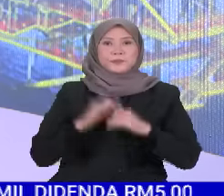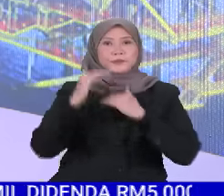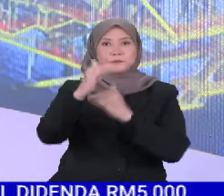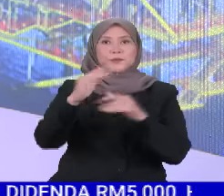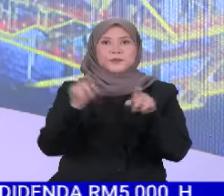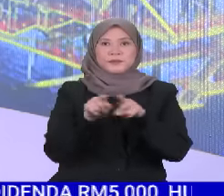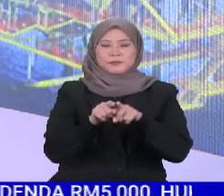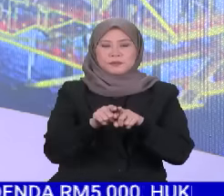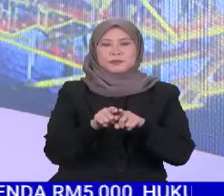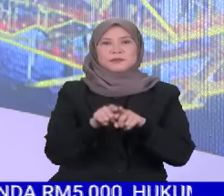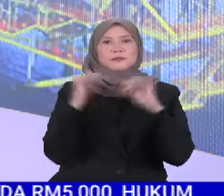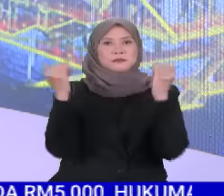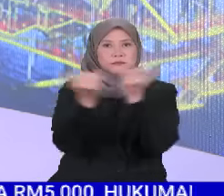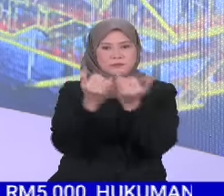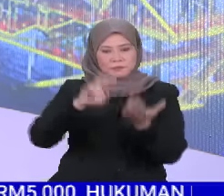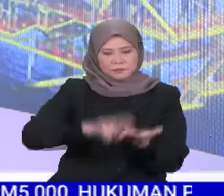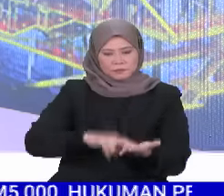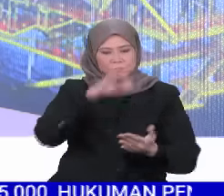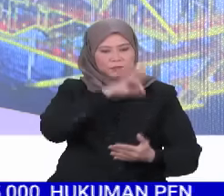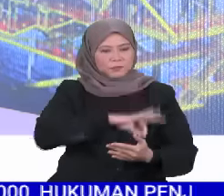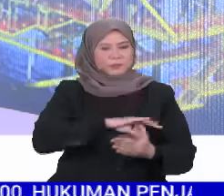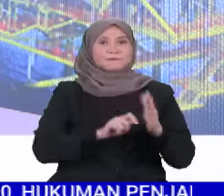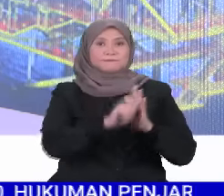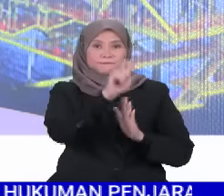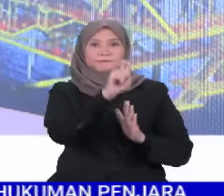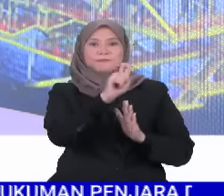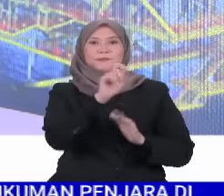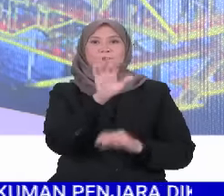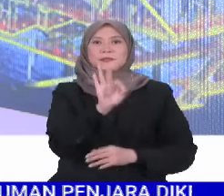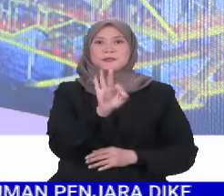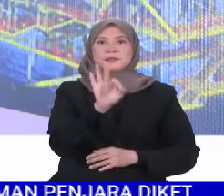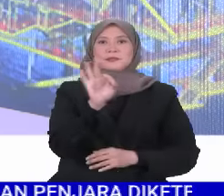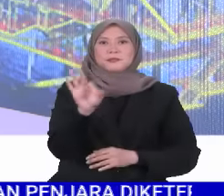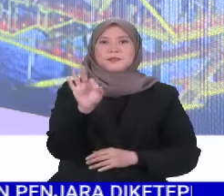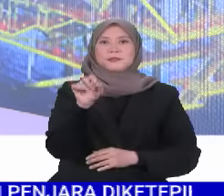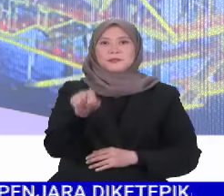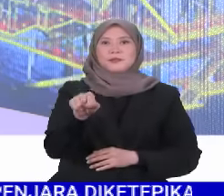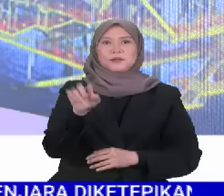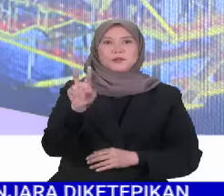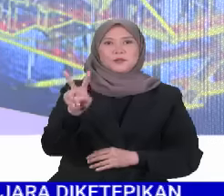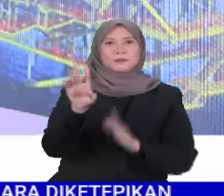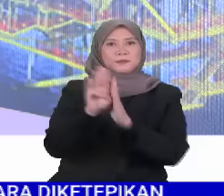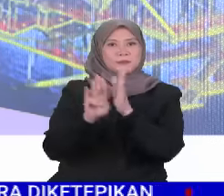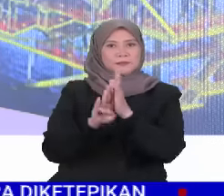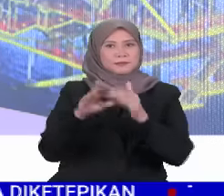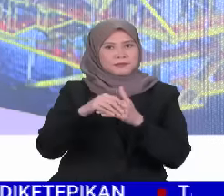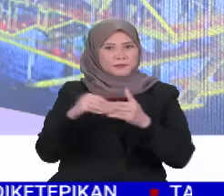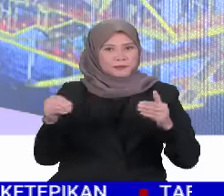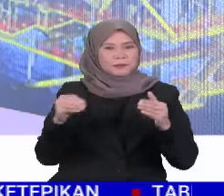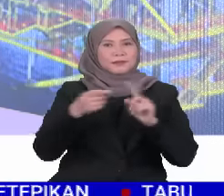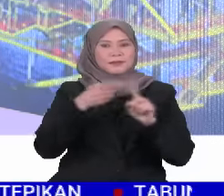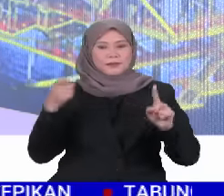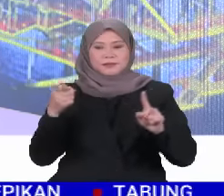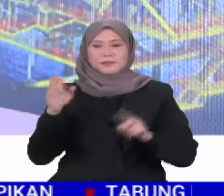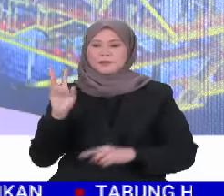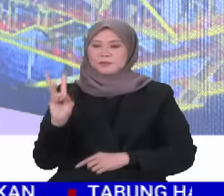tempo sama Firma tersebut merecoutkan keuntungan lebih tinggi sebanyak 99 kepulauan Ringgit daripada